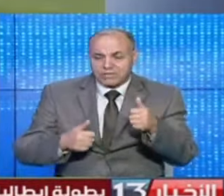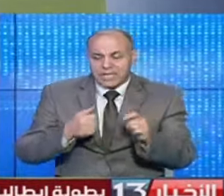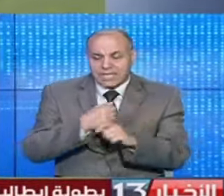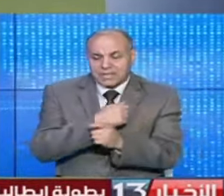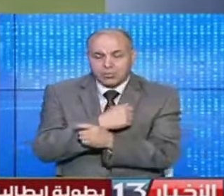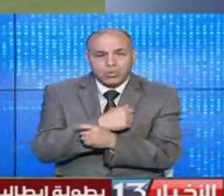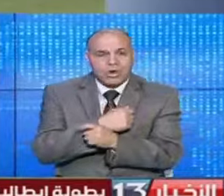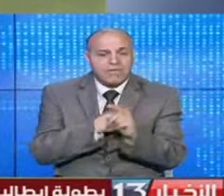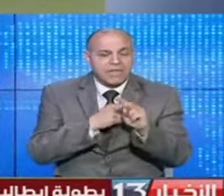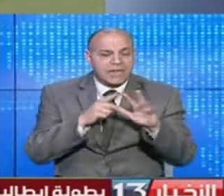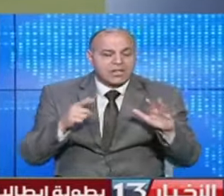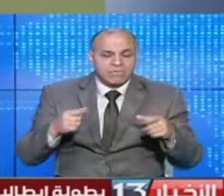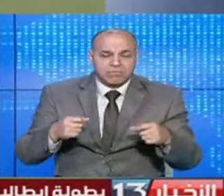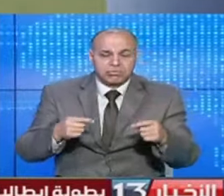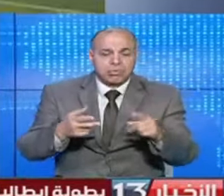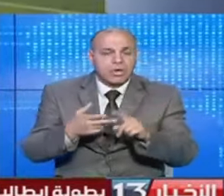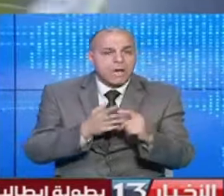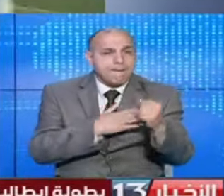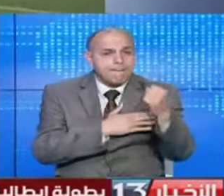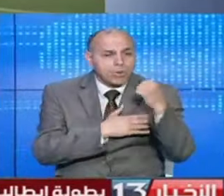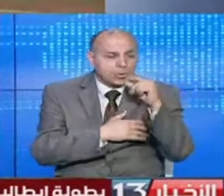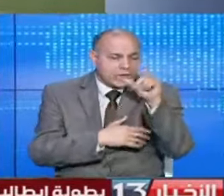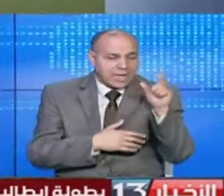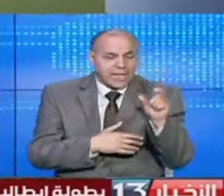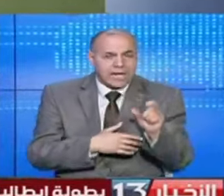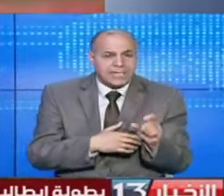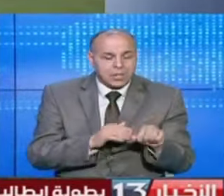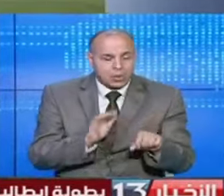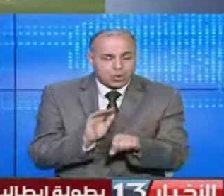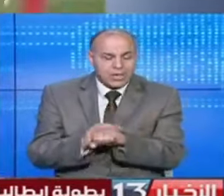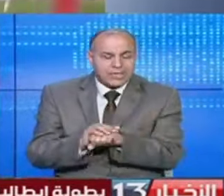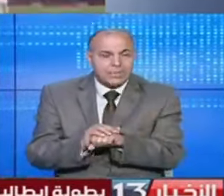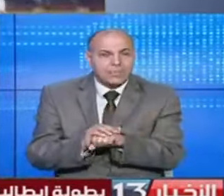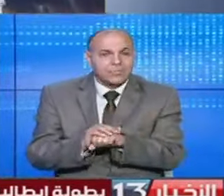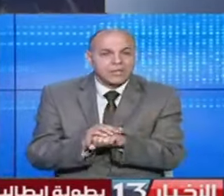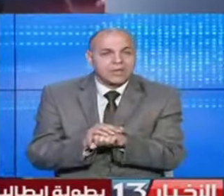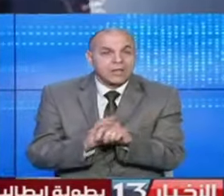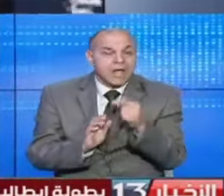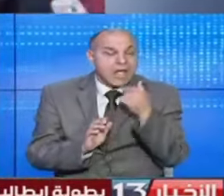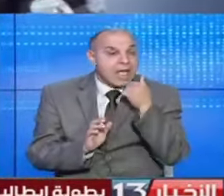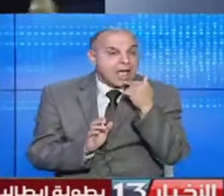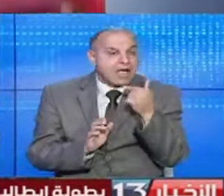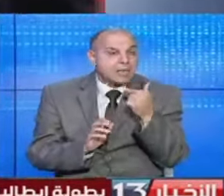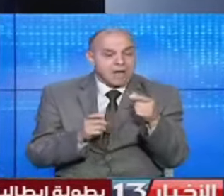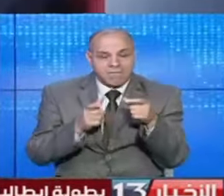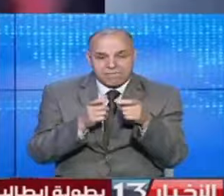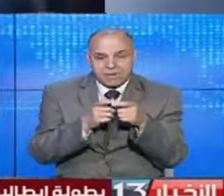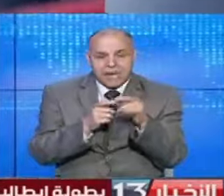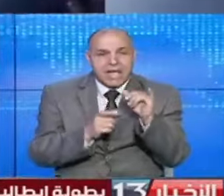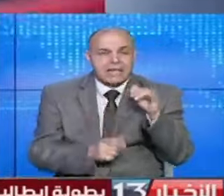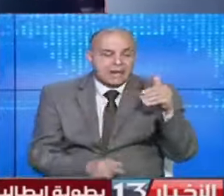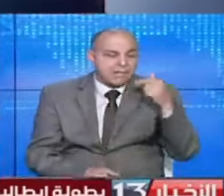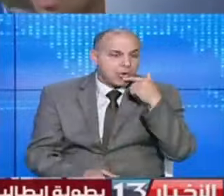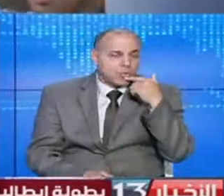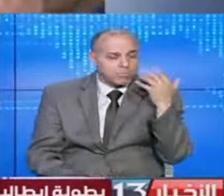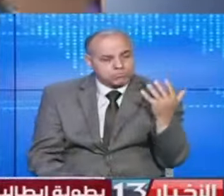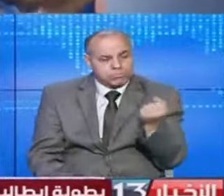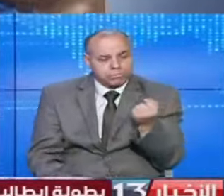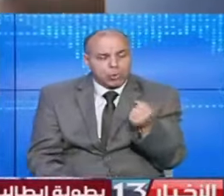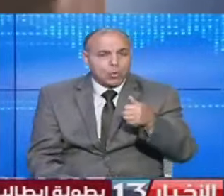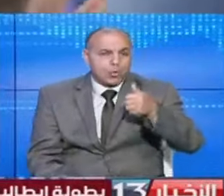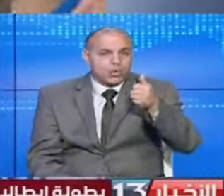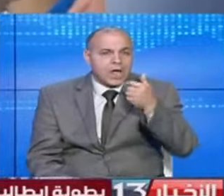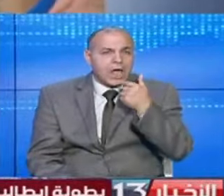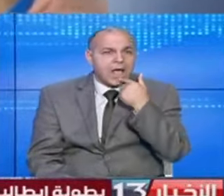الأسبوع 29 من بطولة إيطاليا لكرة القدم، وأصبح فريق أنتر ميلانو المرشح